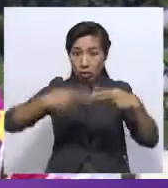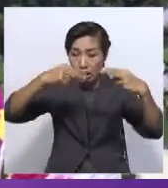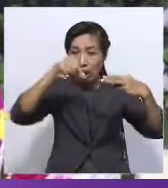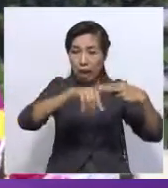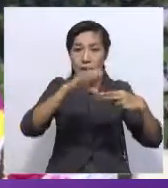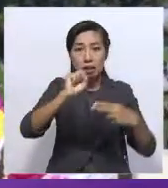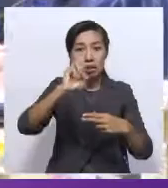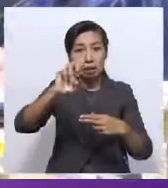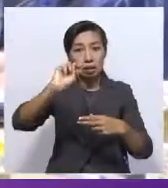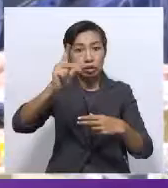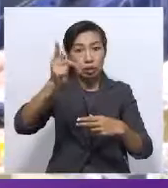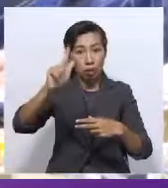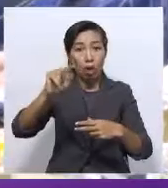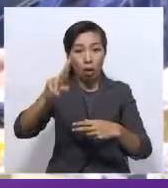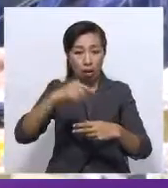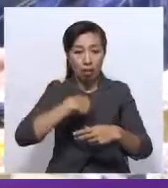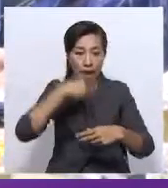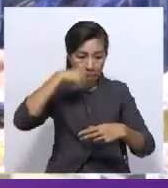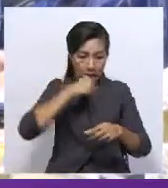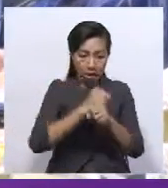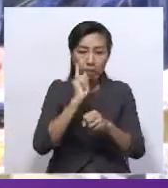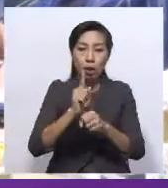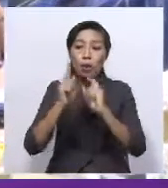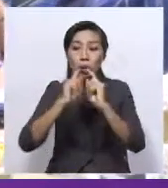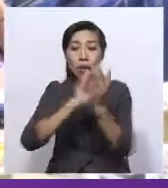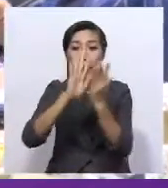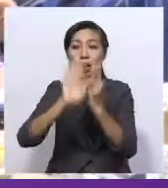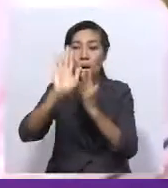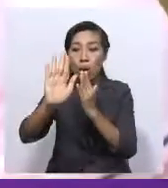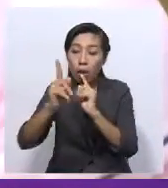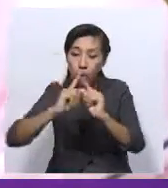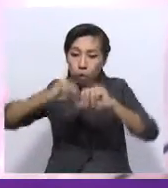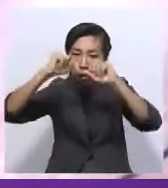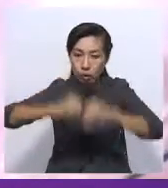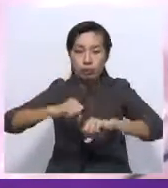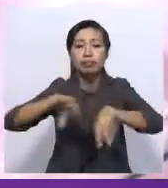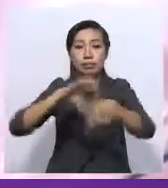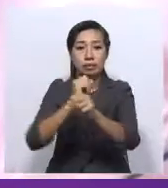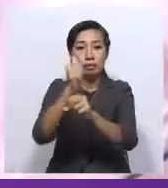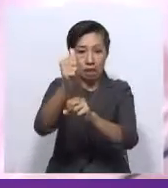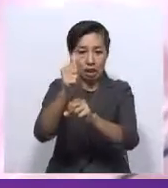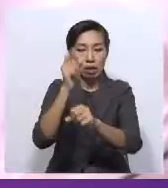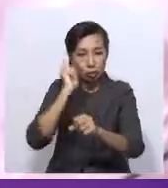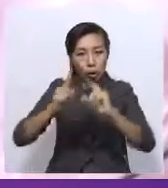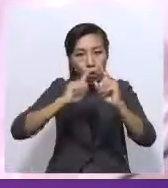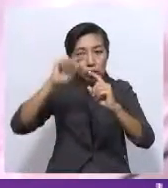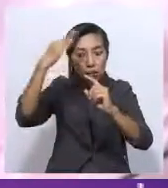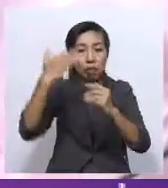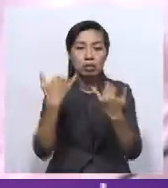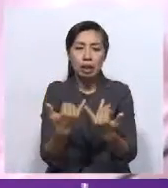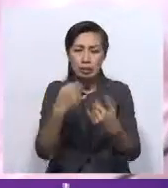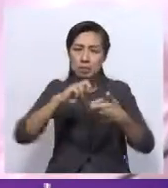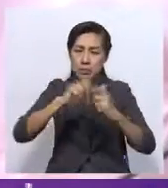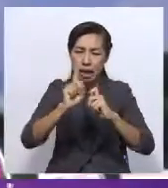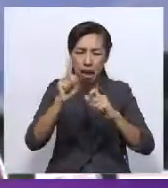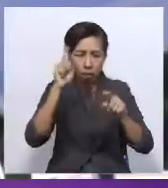าเรื่องดังกล่าวประเทศเพื่อนบ้านต้องเห็นด้วยจึงจะสามารถดำเนินการได้ซึ่งตอนนี้ยังมีปัญหาเรื่องของการปักปัน